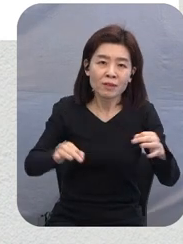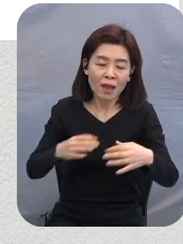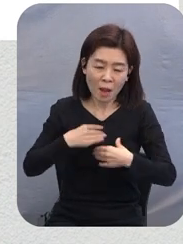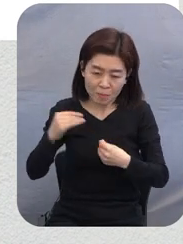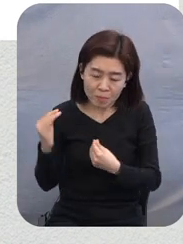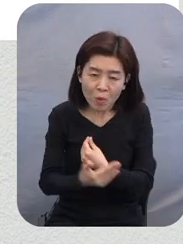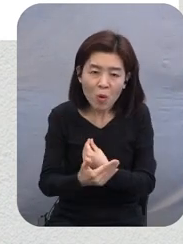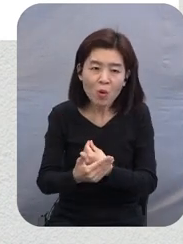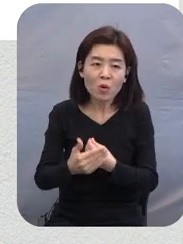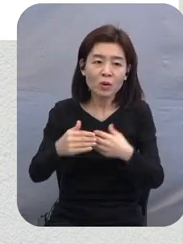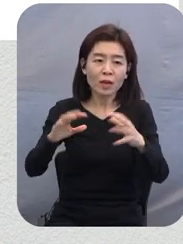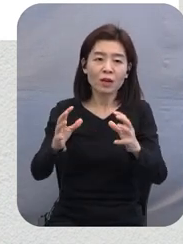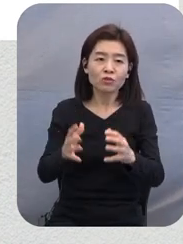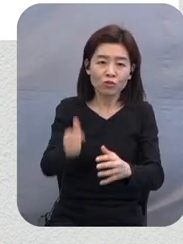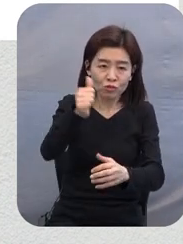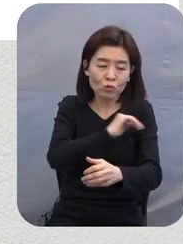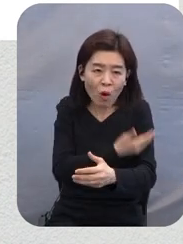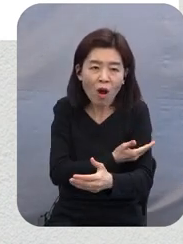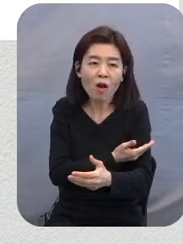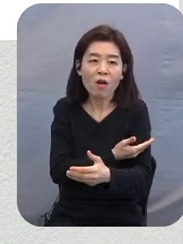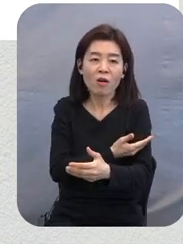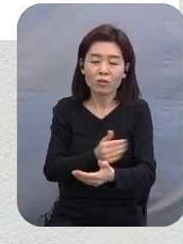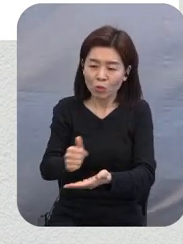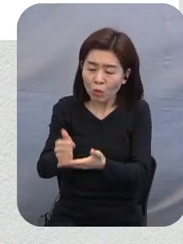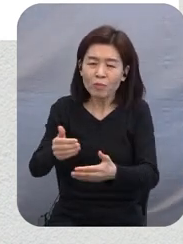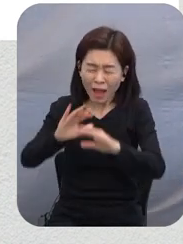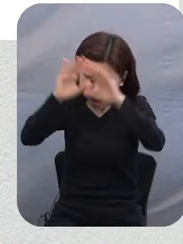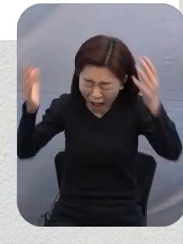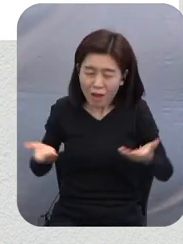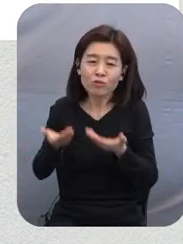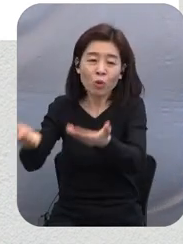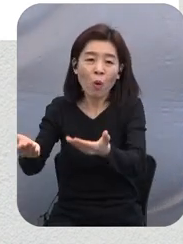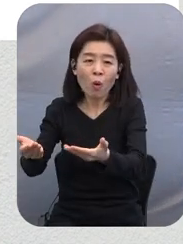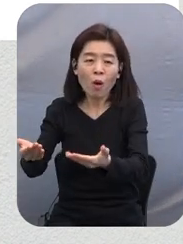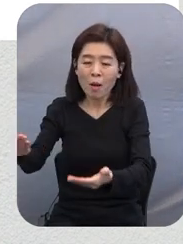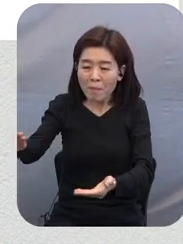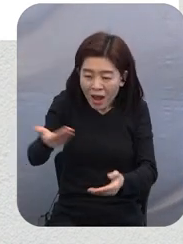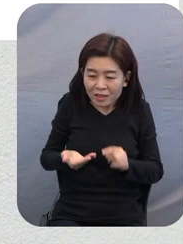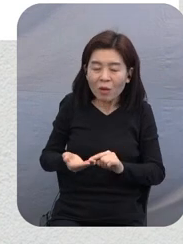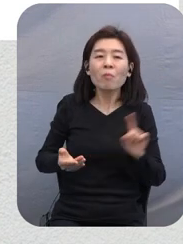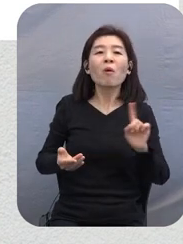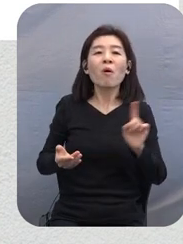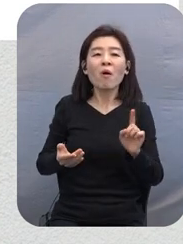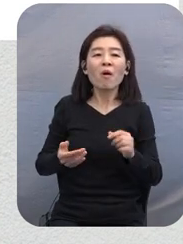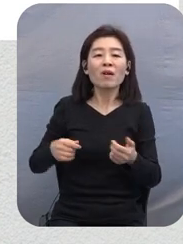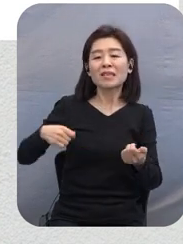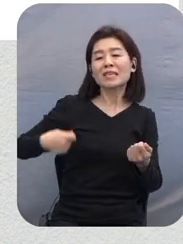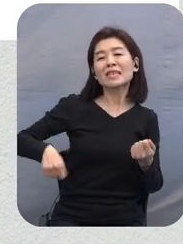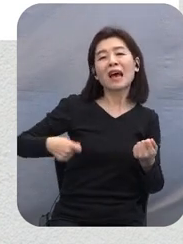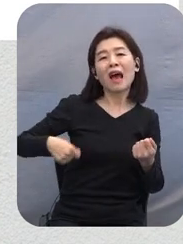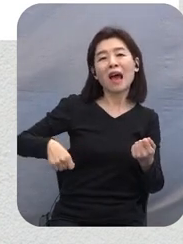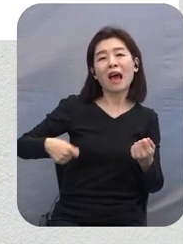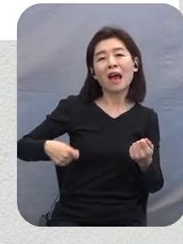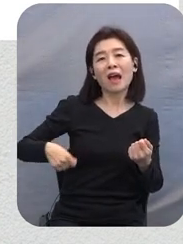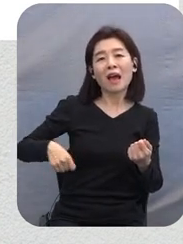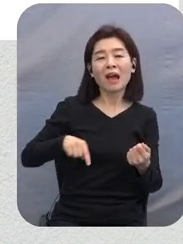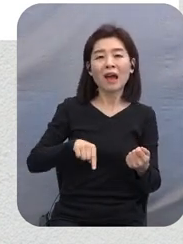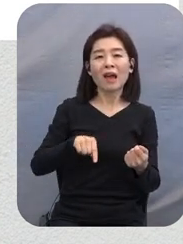전업이다. 받은 건 기타 등등이다 이렇게 했습니다. 너는 그냥 이거 가지고